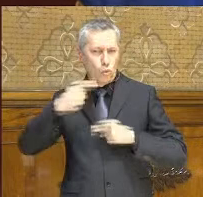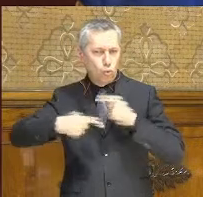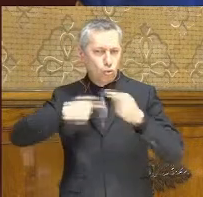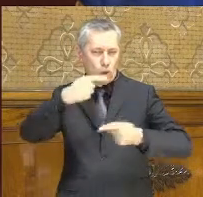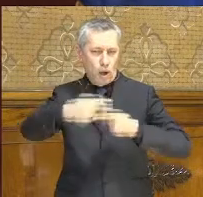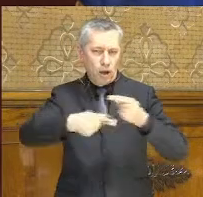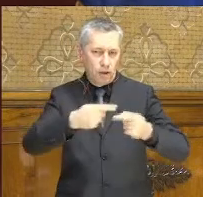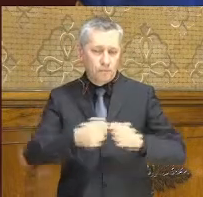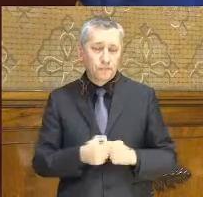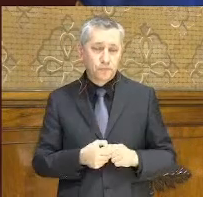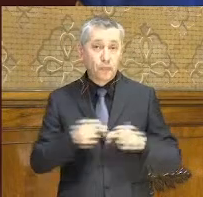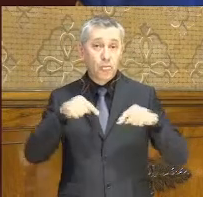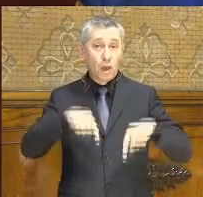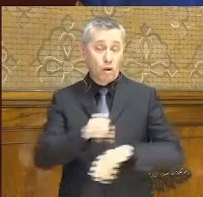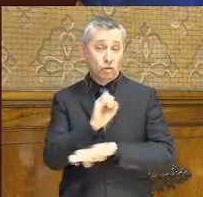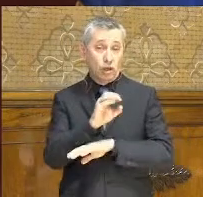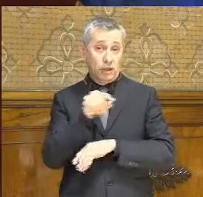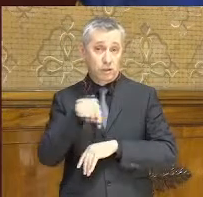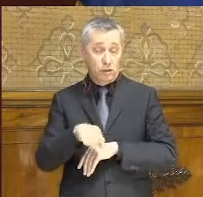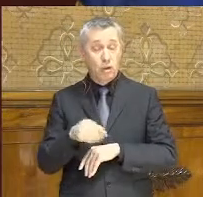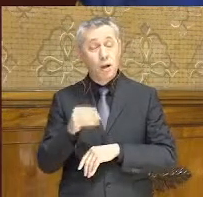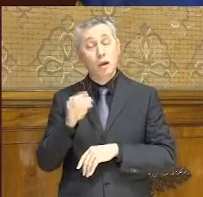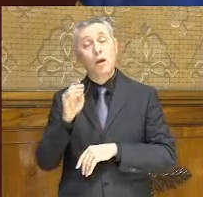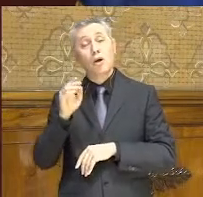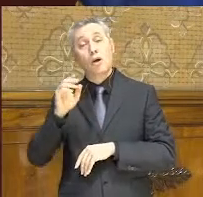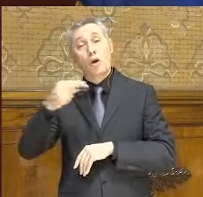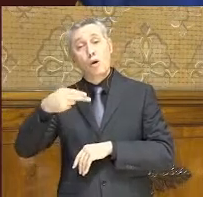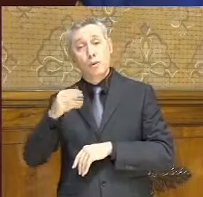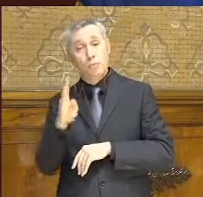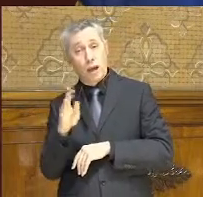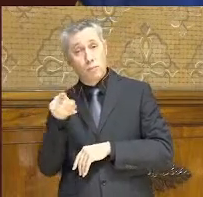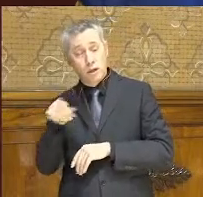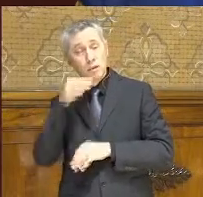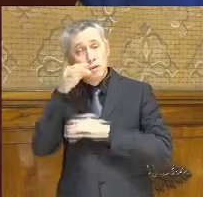Nella lezione di oggi, Homi Bhabha ci parla di libertà